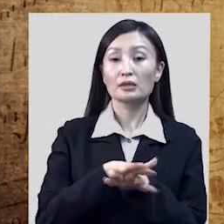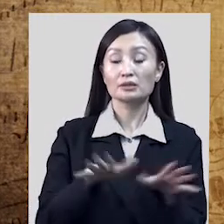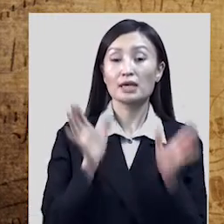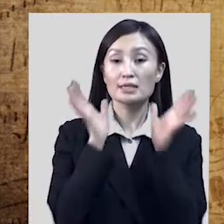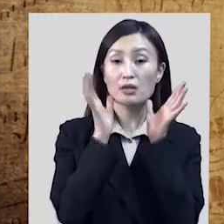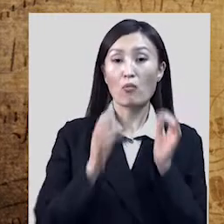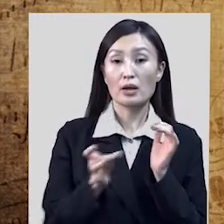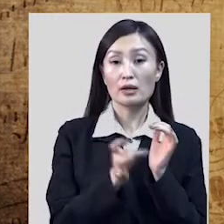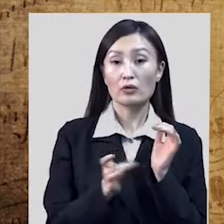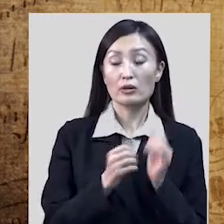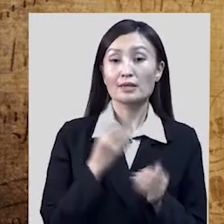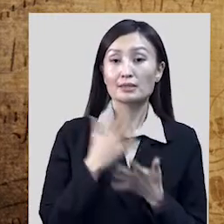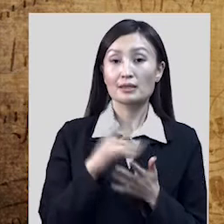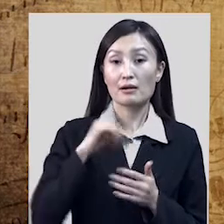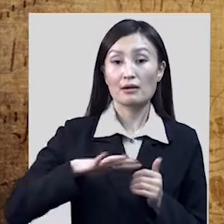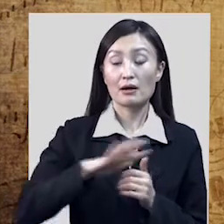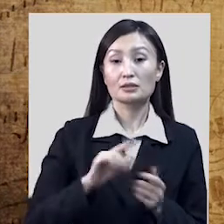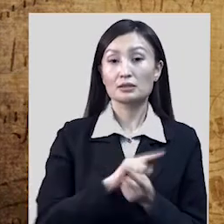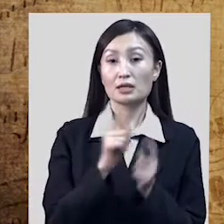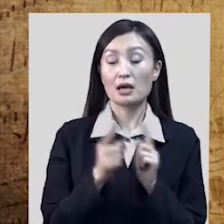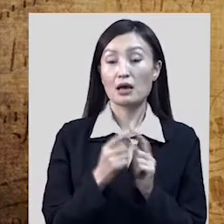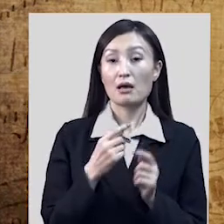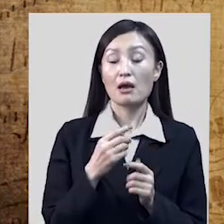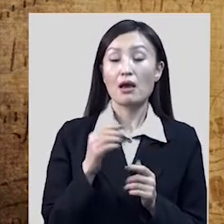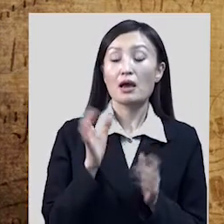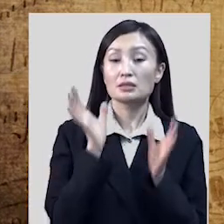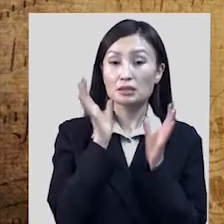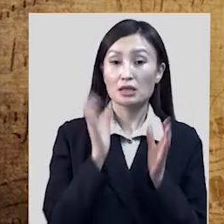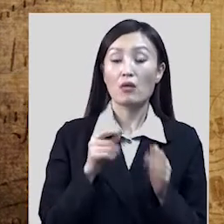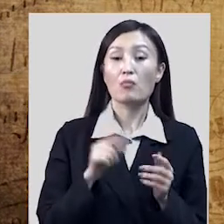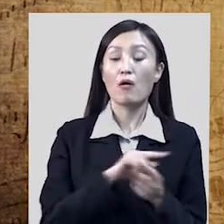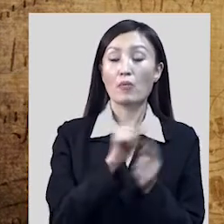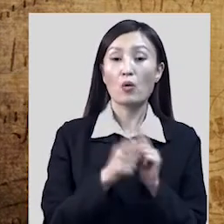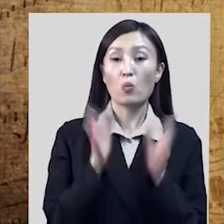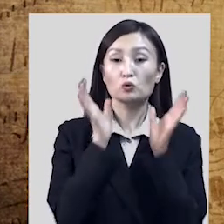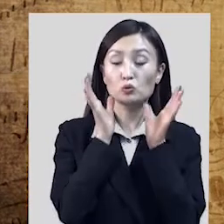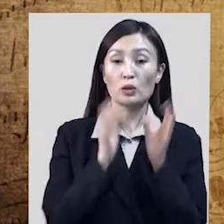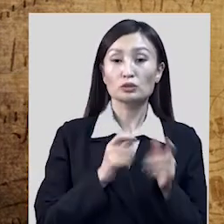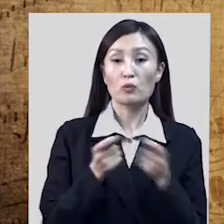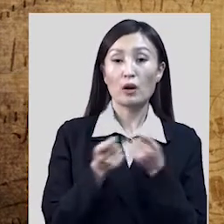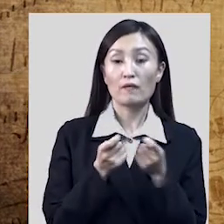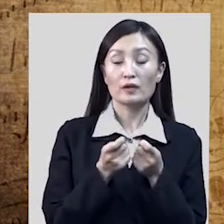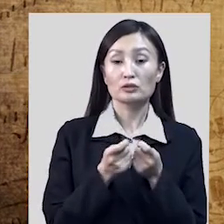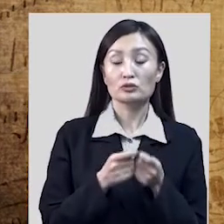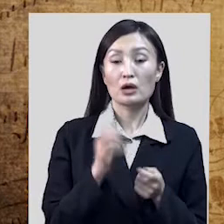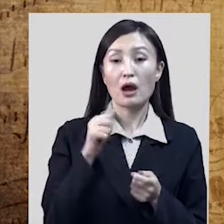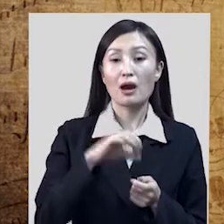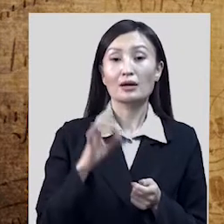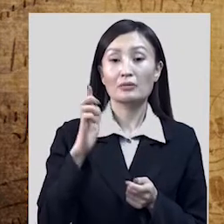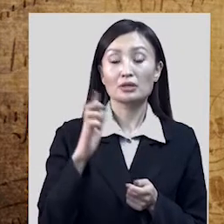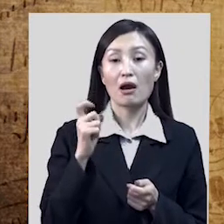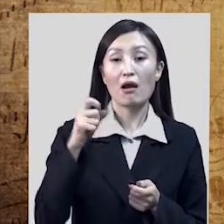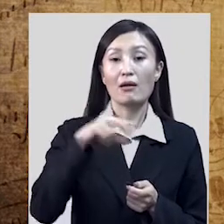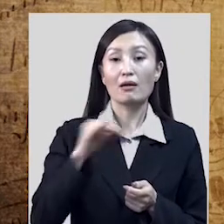в регион центральная азия повернулся лицом к исламу и превратилась мусульманскую провинцию арабского халифата